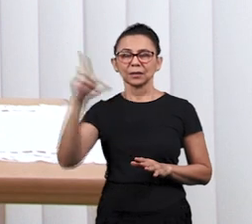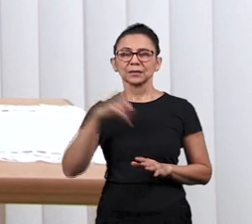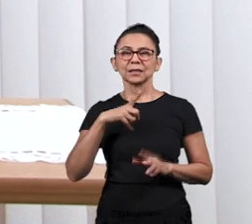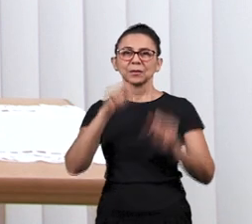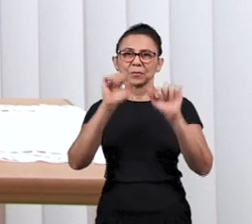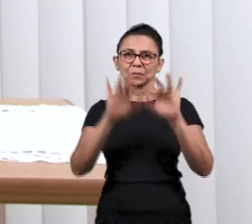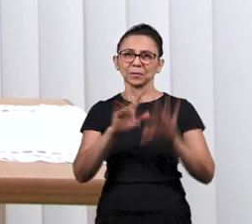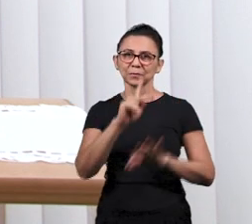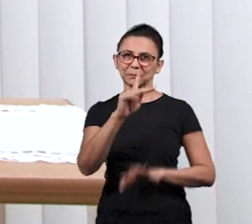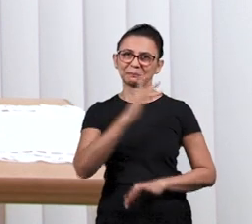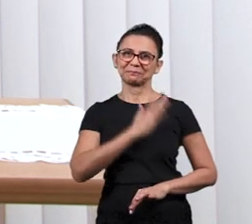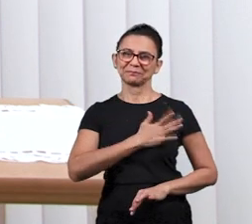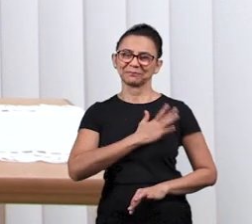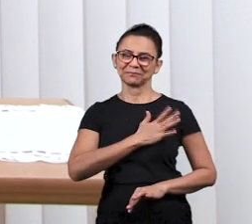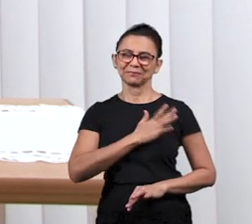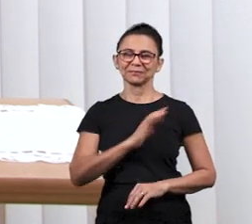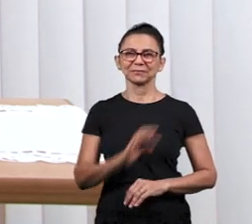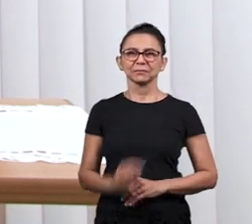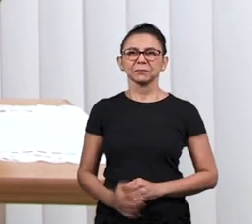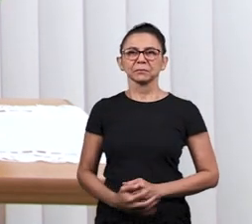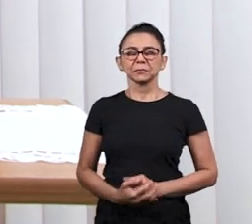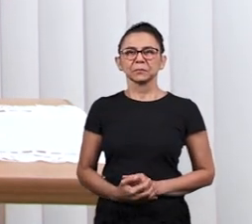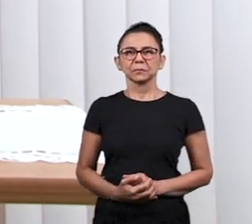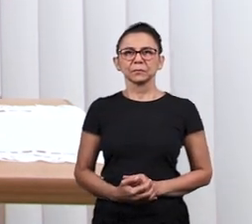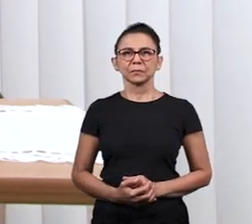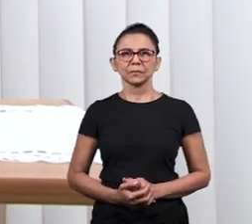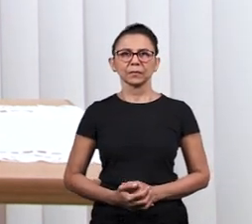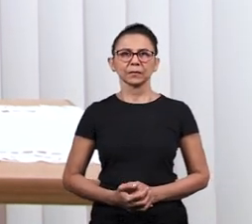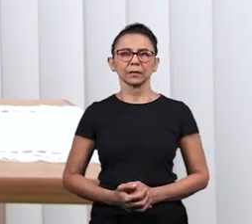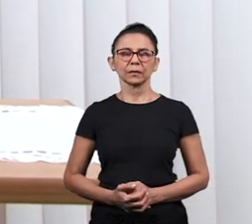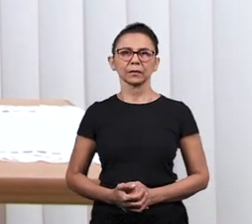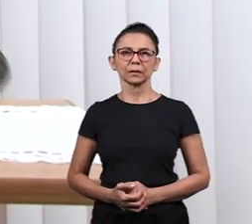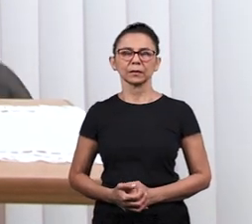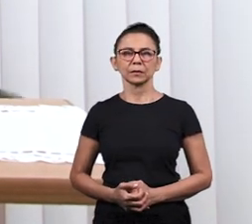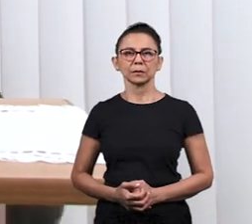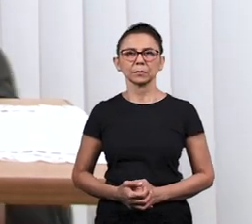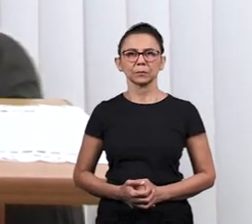вам удобно, потому что Бог все равно имеет благословение для вас.